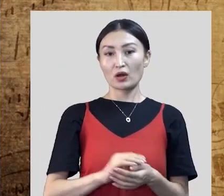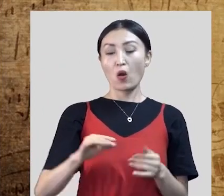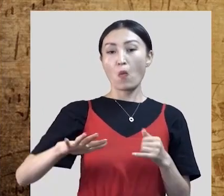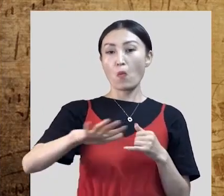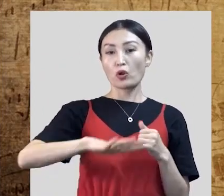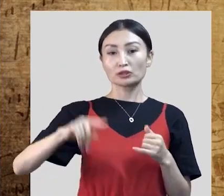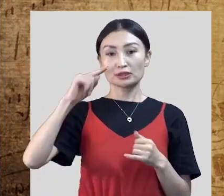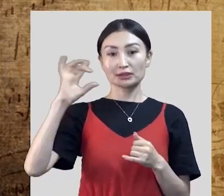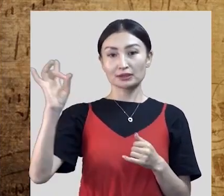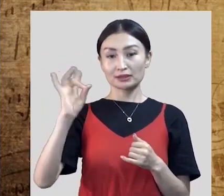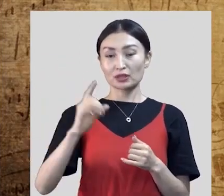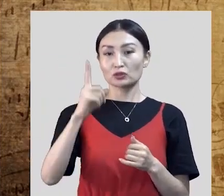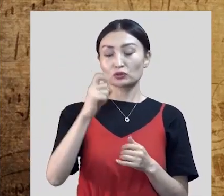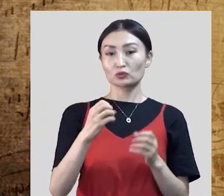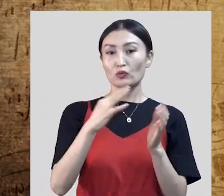Площадь Кыргызской республики —